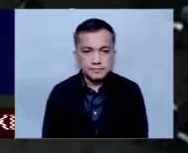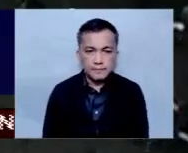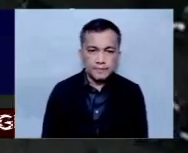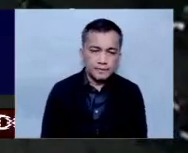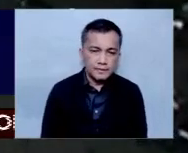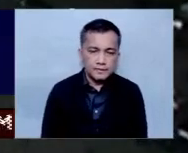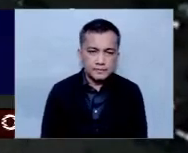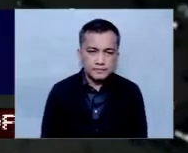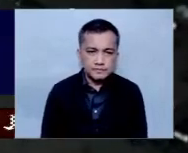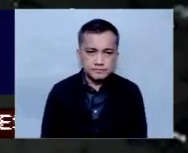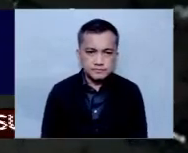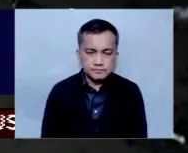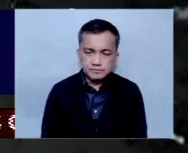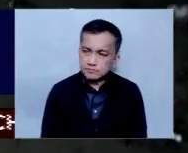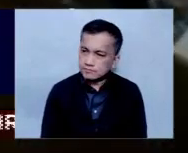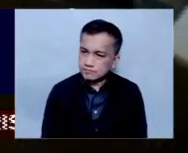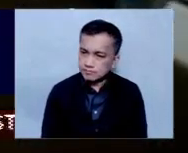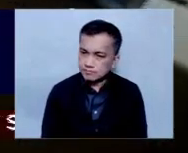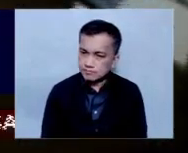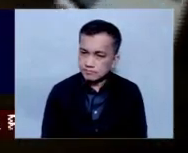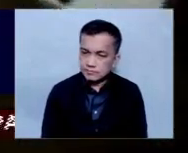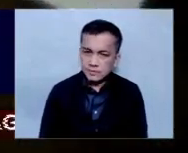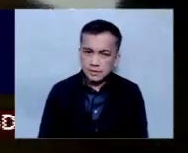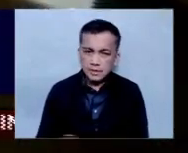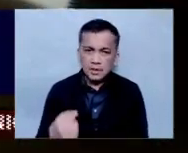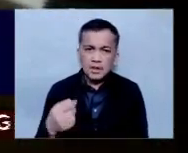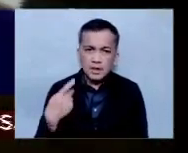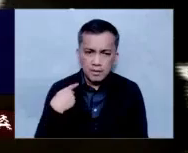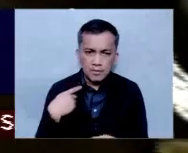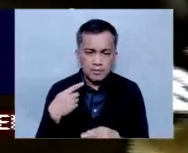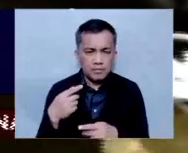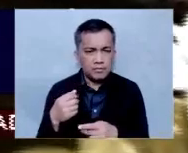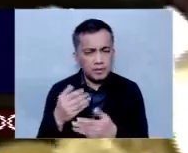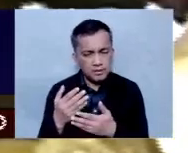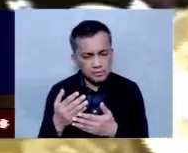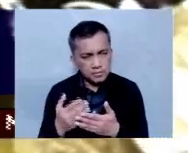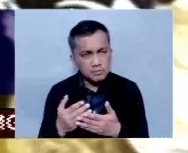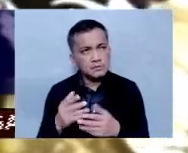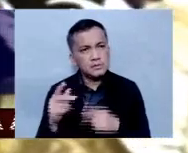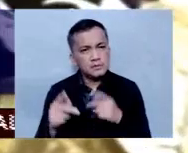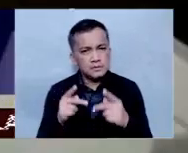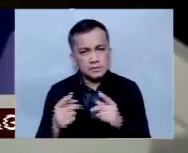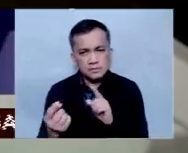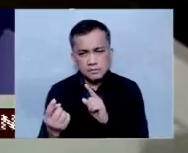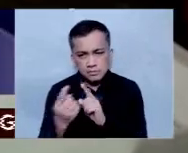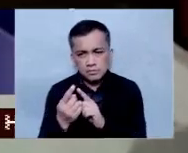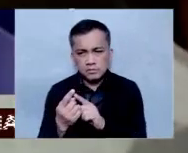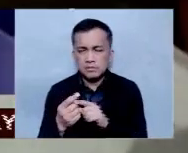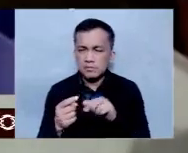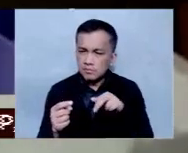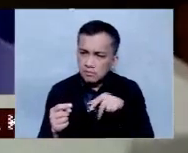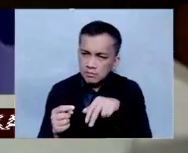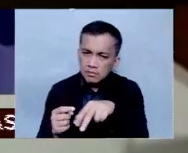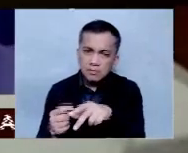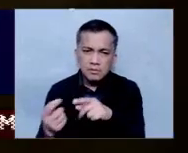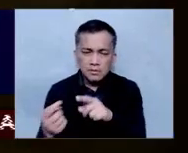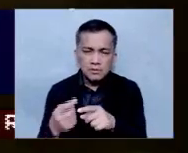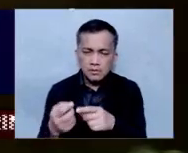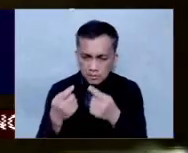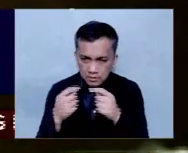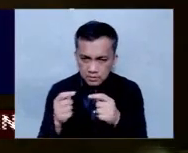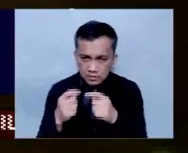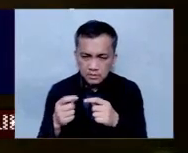May mga ibang residente kanina na nakasalubong natin habang naglakad-lakad na tayo, kasi we tried na rin na maghanap